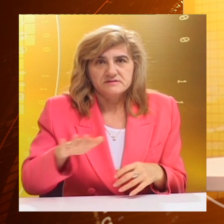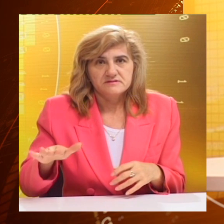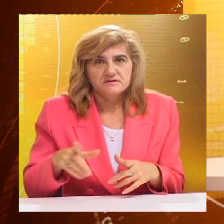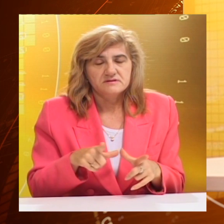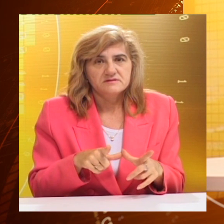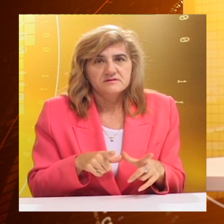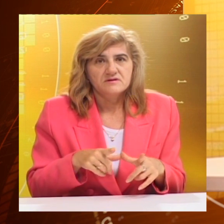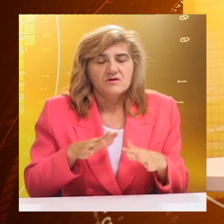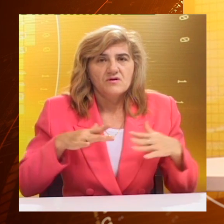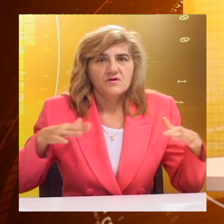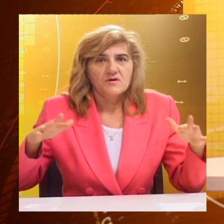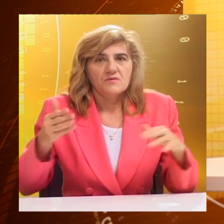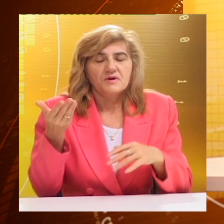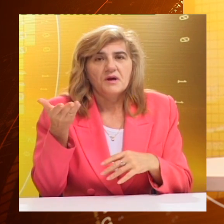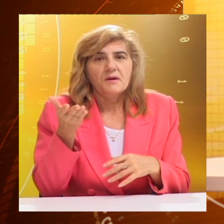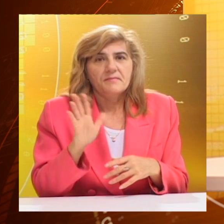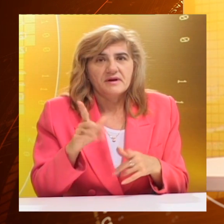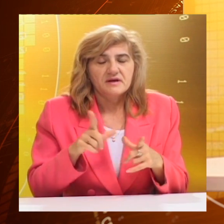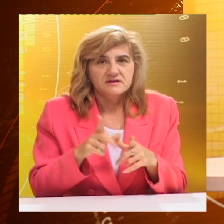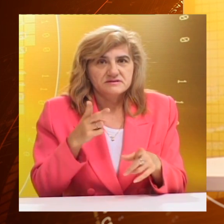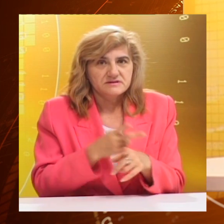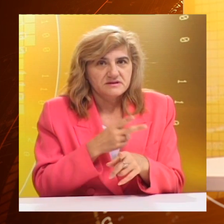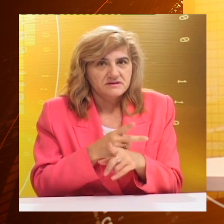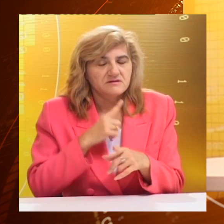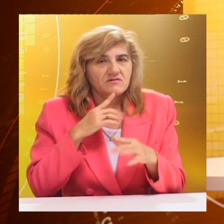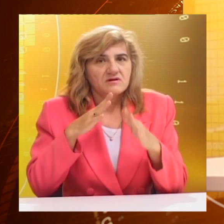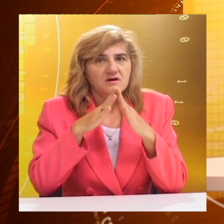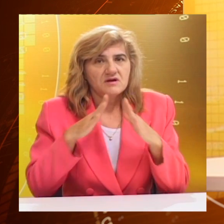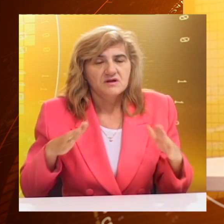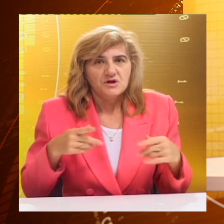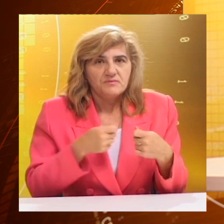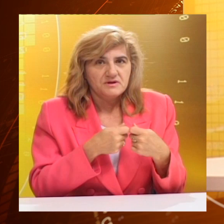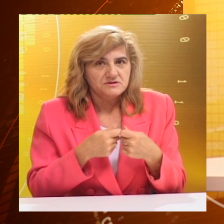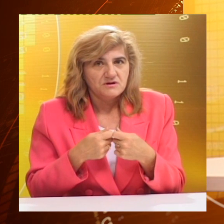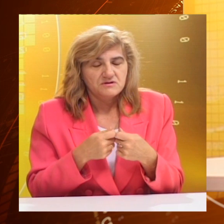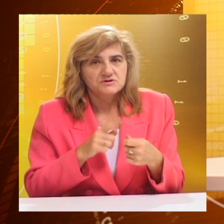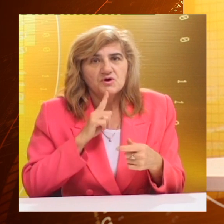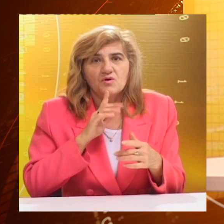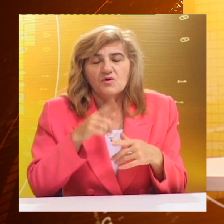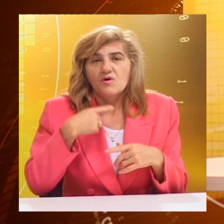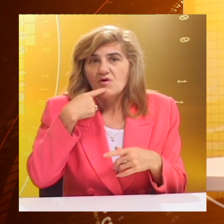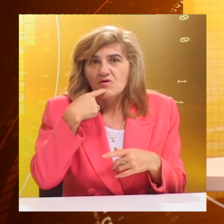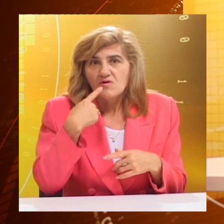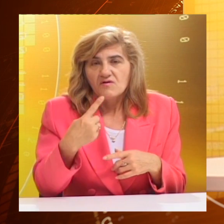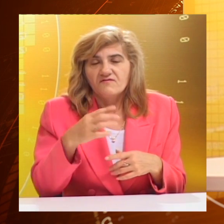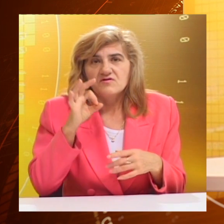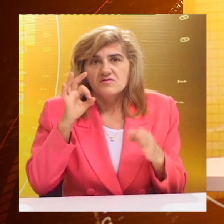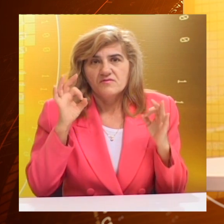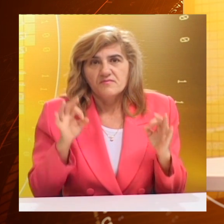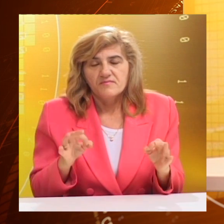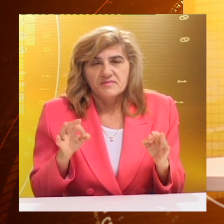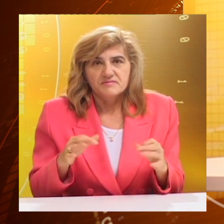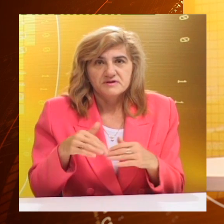odgovornost 2016. Konferencija okupila predstavnike državnih institucija i domaćih i stranih organizacija koji su govorili